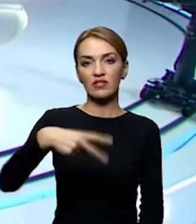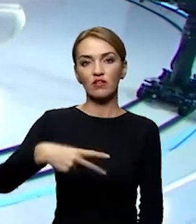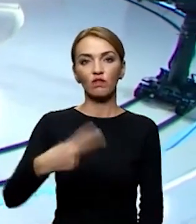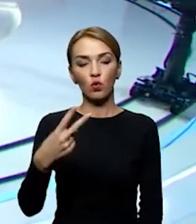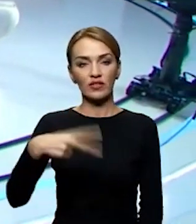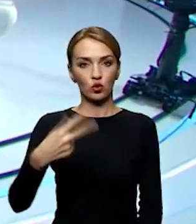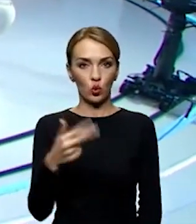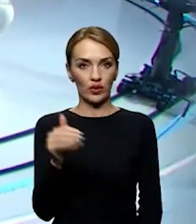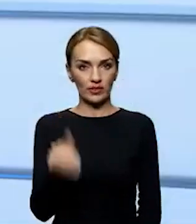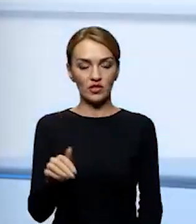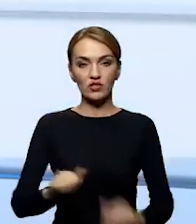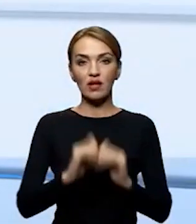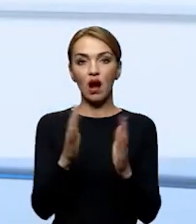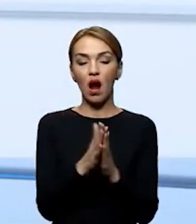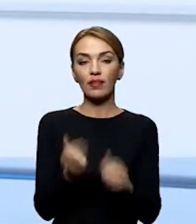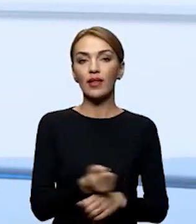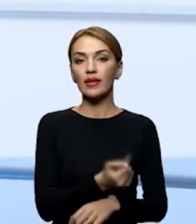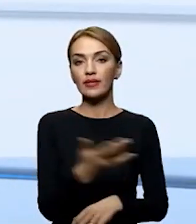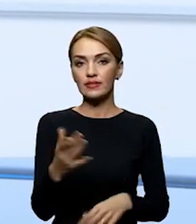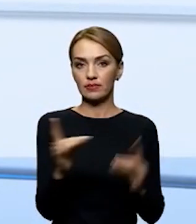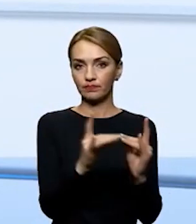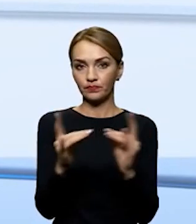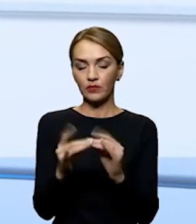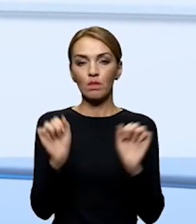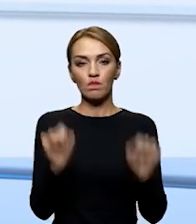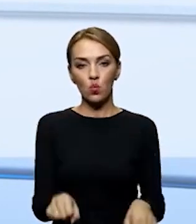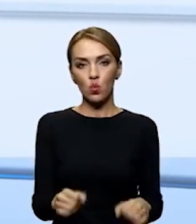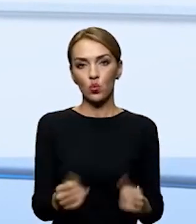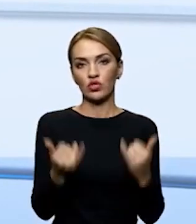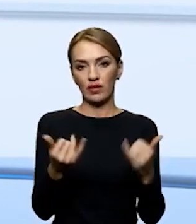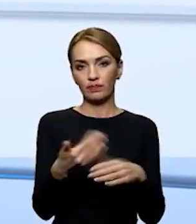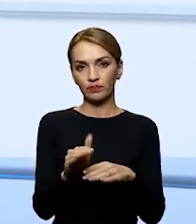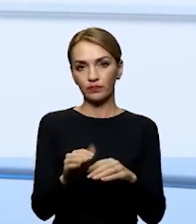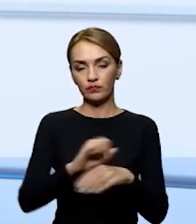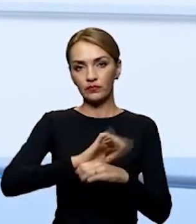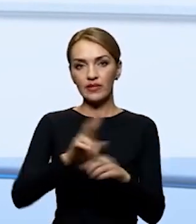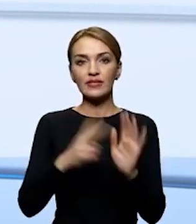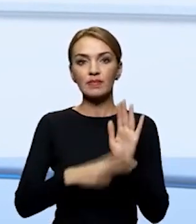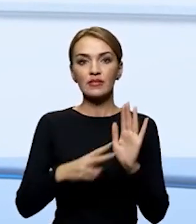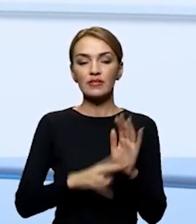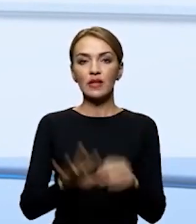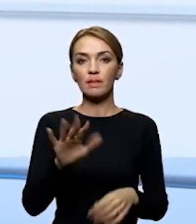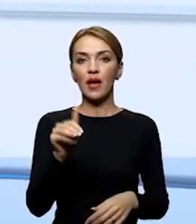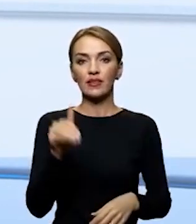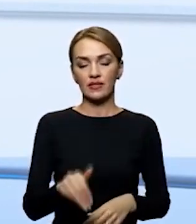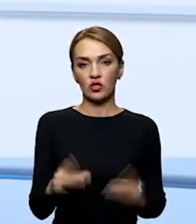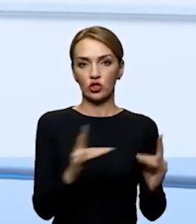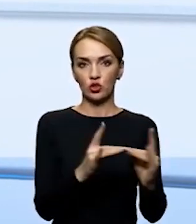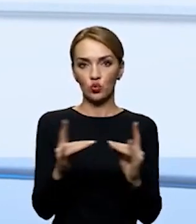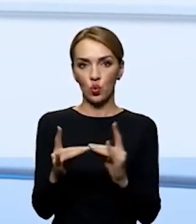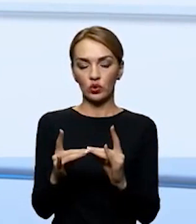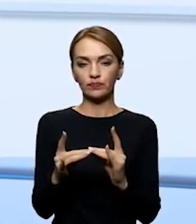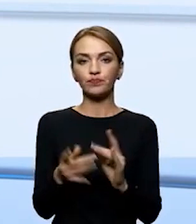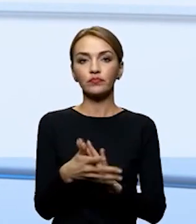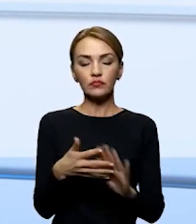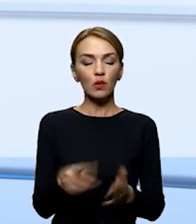20-23 тисяч. Тобто загальна кількість ліжкового фонду, яка може бути виділена під ковід, це 75 тисяч ліжок. Зрозуміло, що